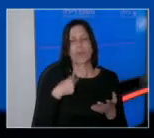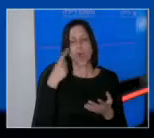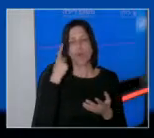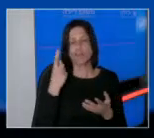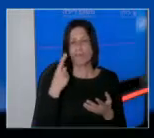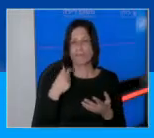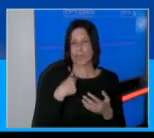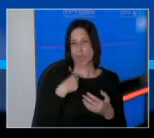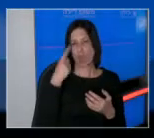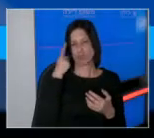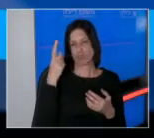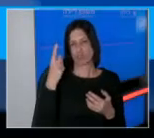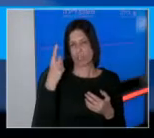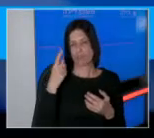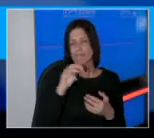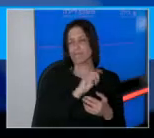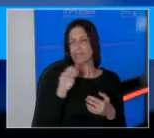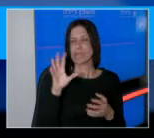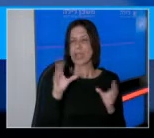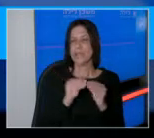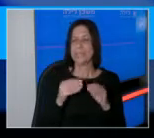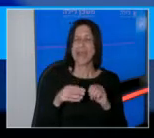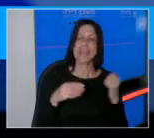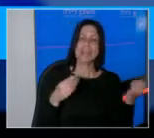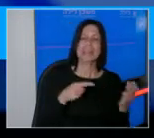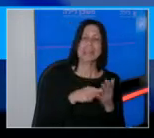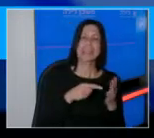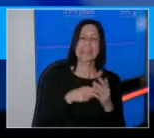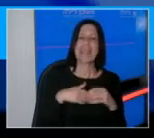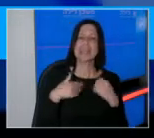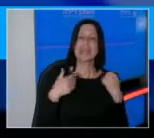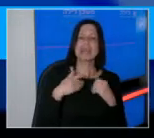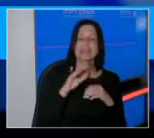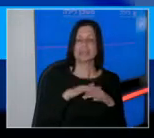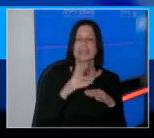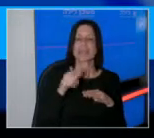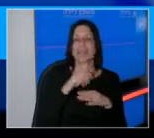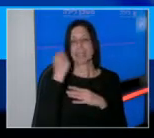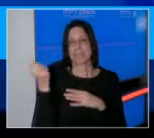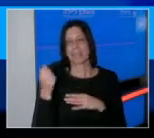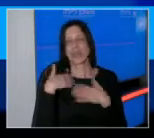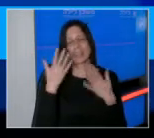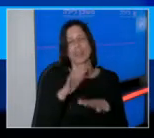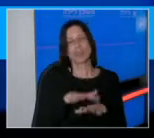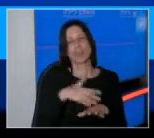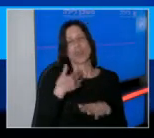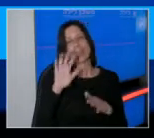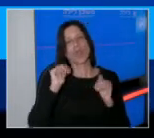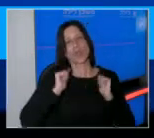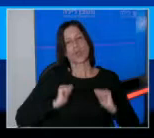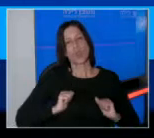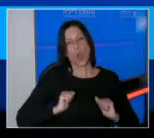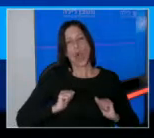יהודה? אני חושב שהעניין עם הימין, זה בעצם כי הימין נותן הרגשה יותר נוחה למזרחי